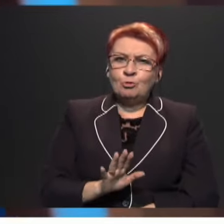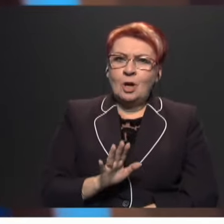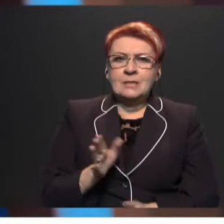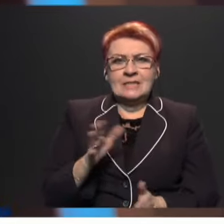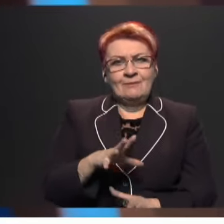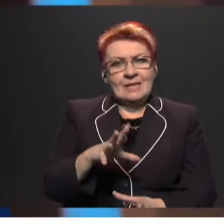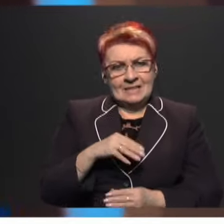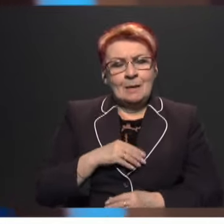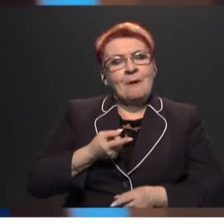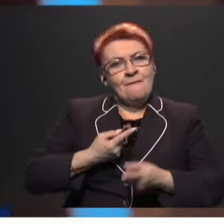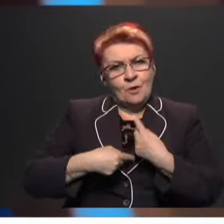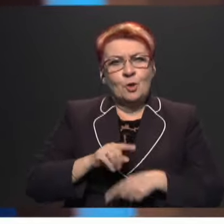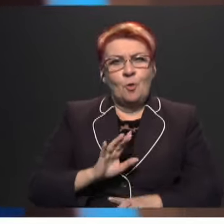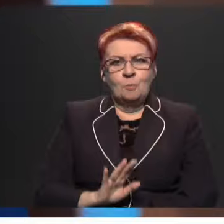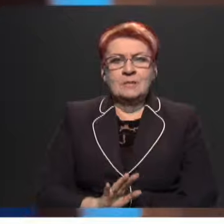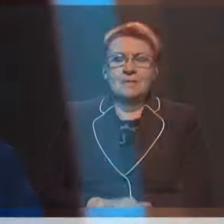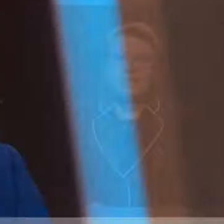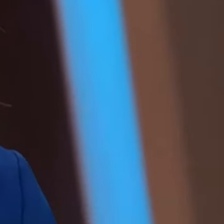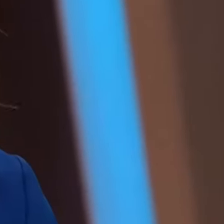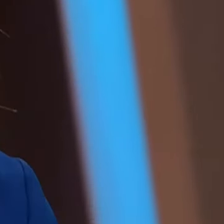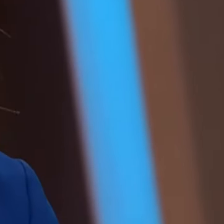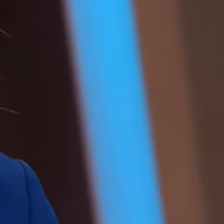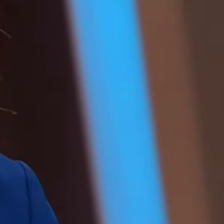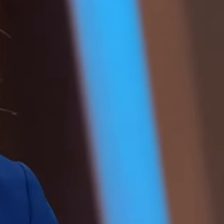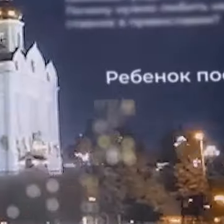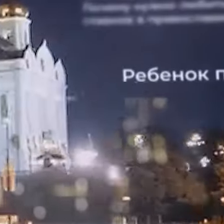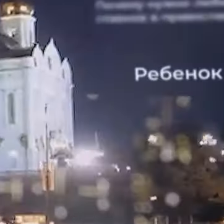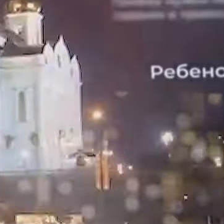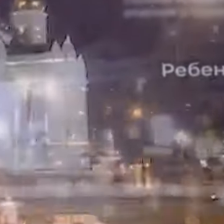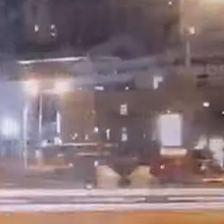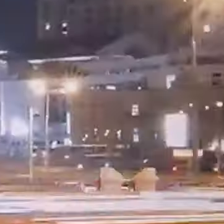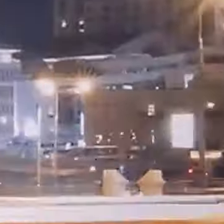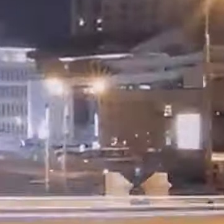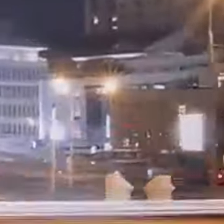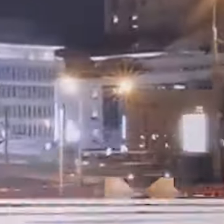и обязательно к вам вернемся. Не переключайтесь.